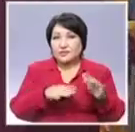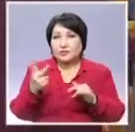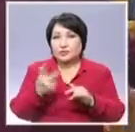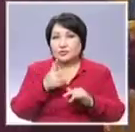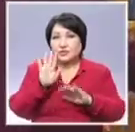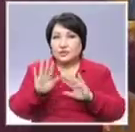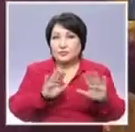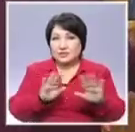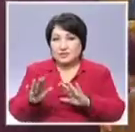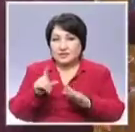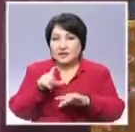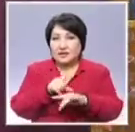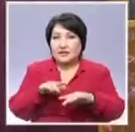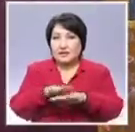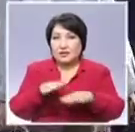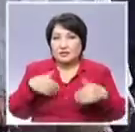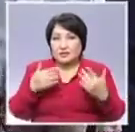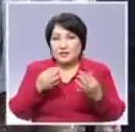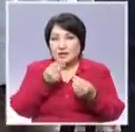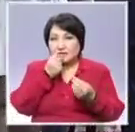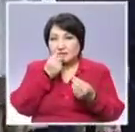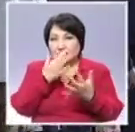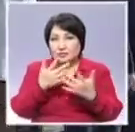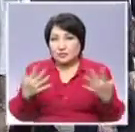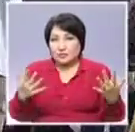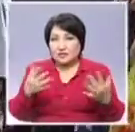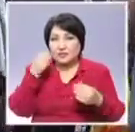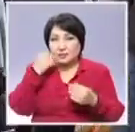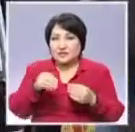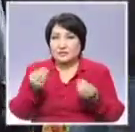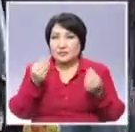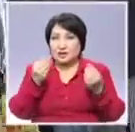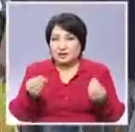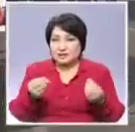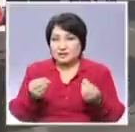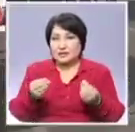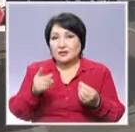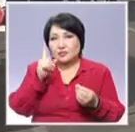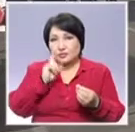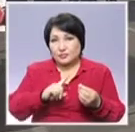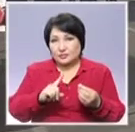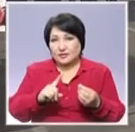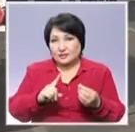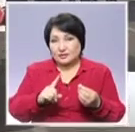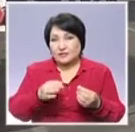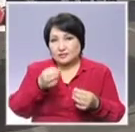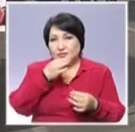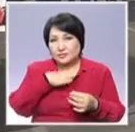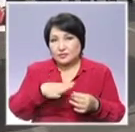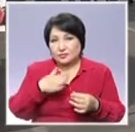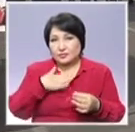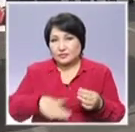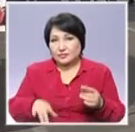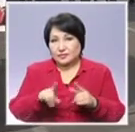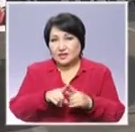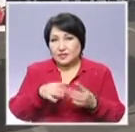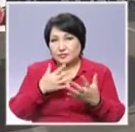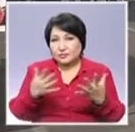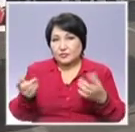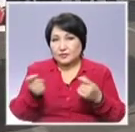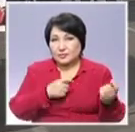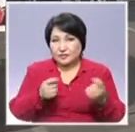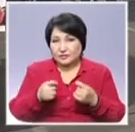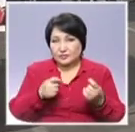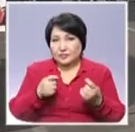жәрменкесі. Халыққа ұсынылған азықтың түрі мол, әрі сапасы мен бағасы да көңілге қонымды. Бүкіл аудандар өзінің өнімдерін әкеп отыр. Ең басты